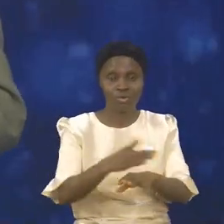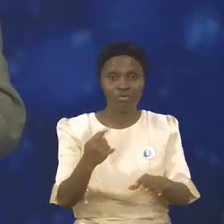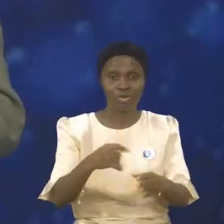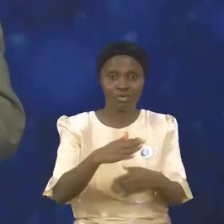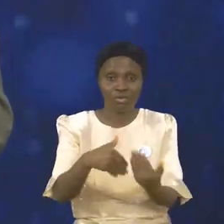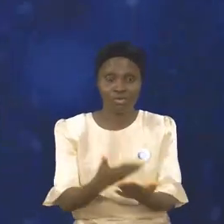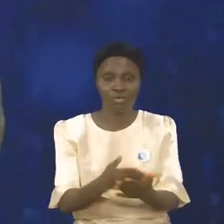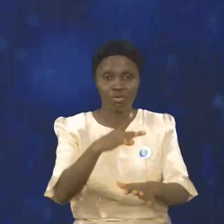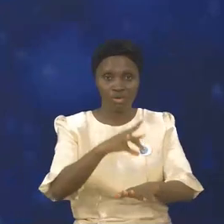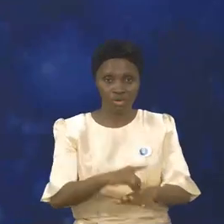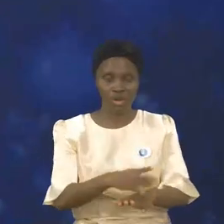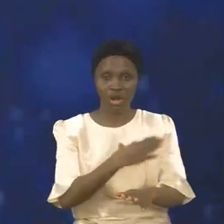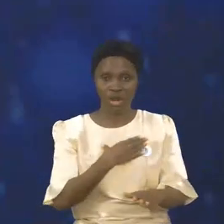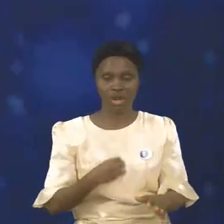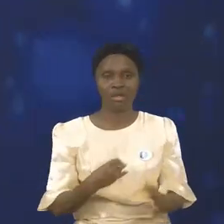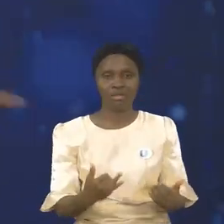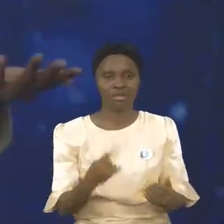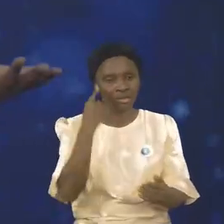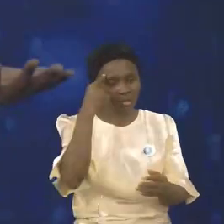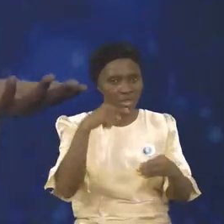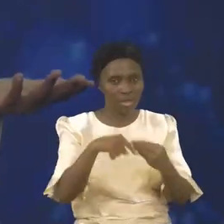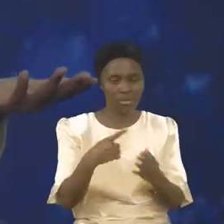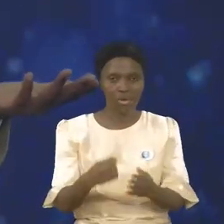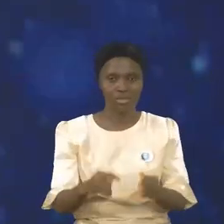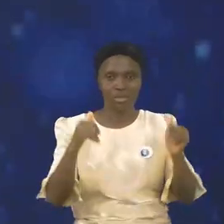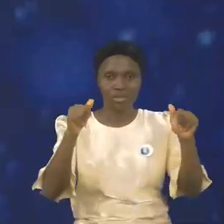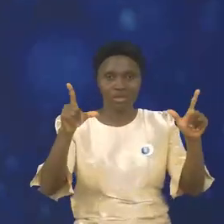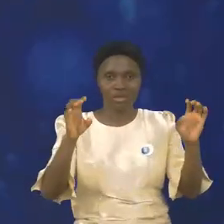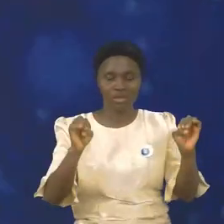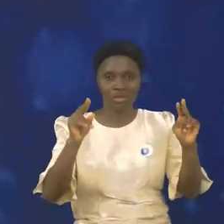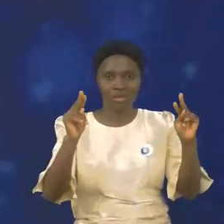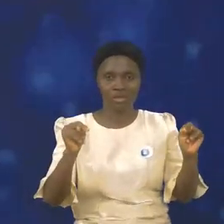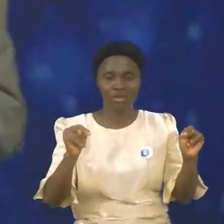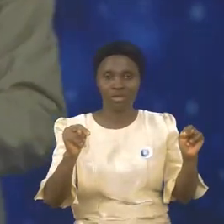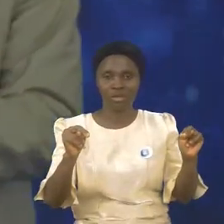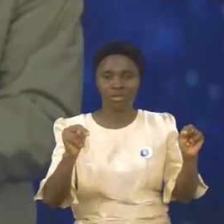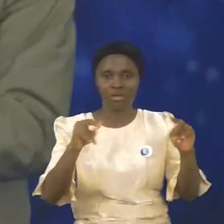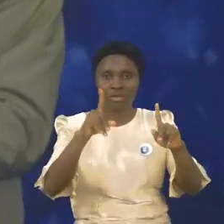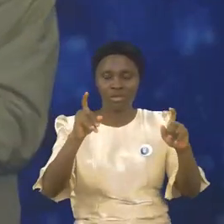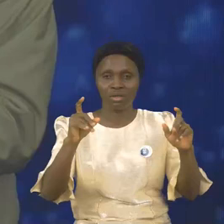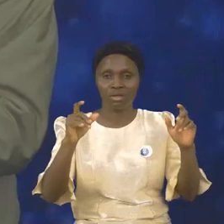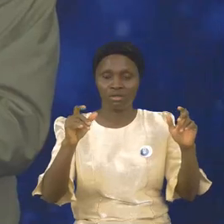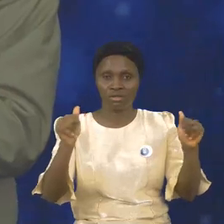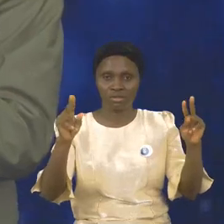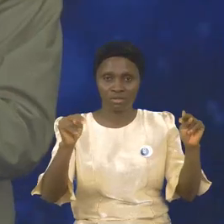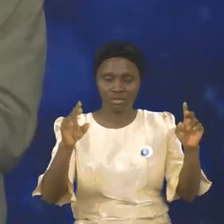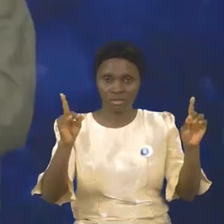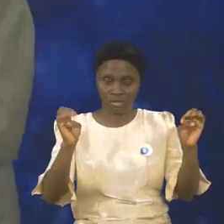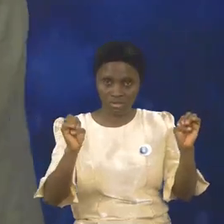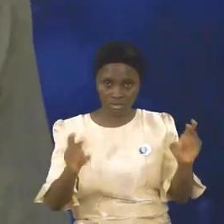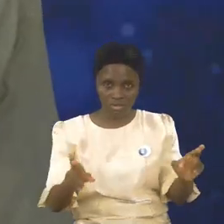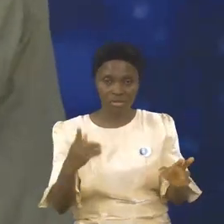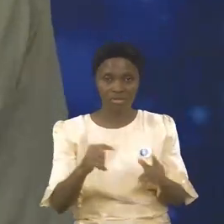ont la domination pour dévorer pour et détruit toute la terre pensez à Alexandre grande